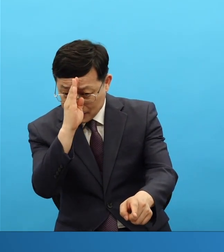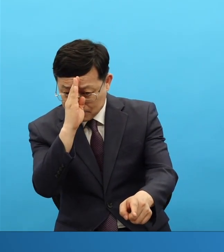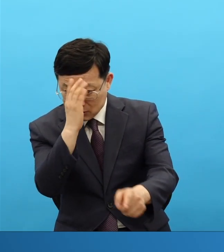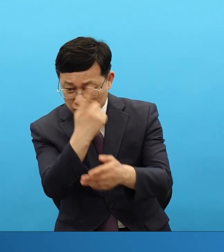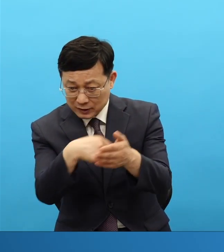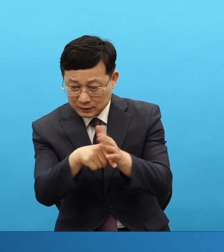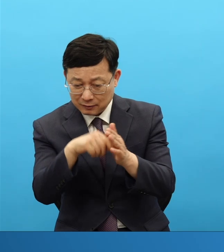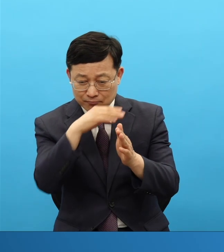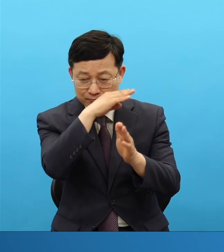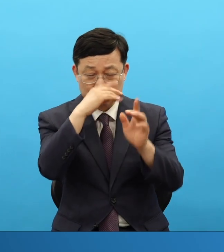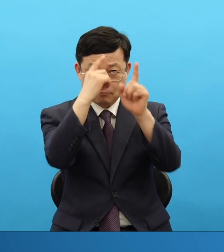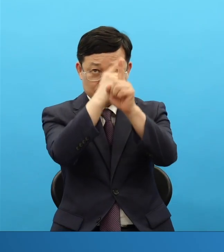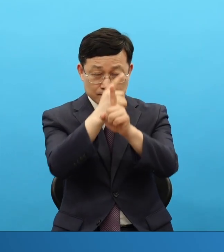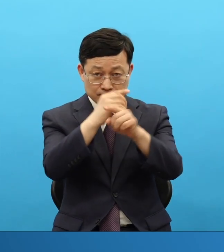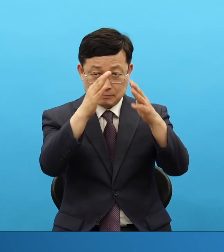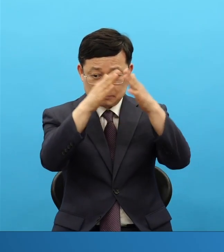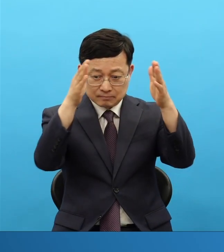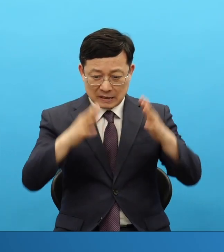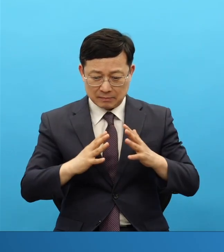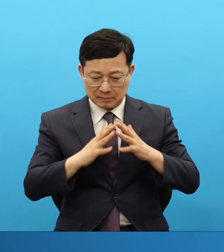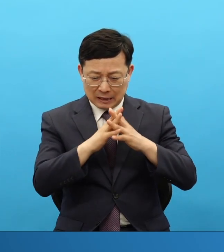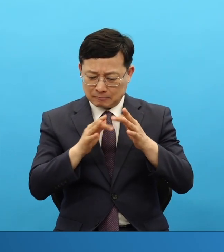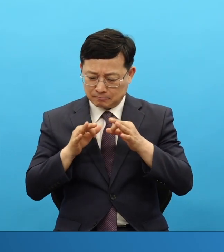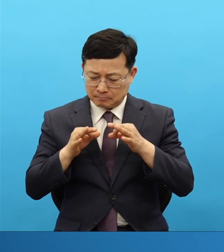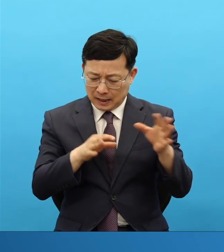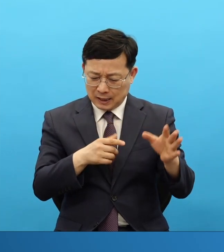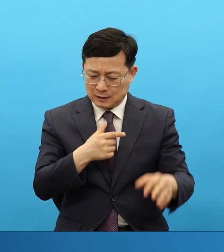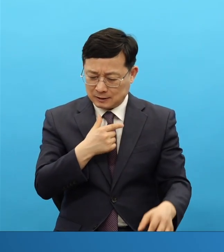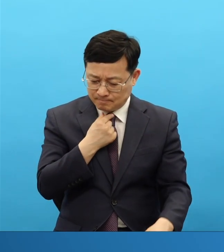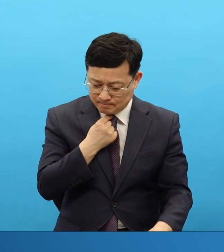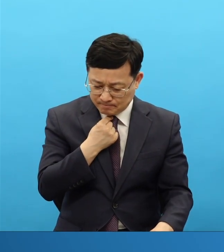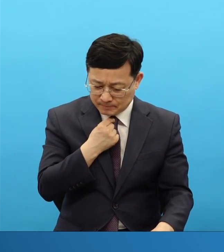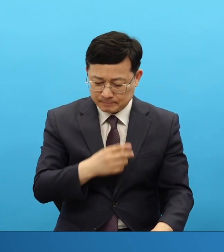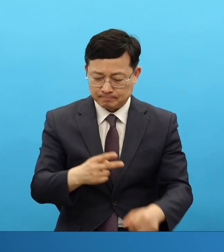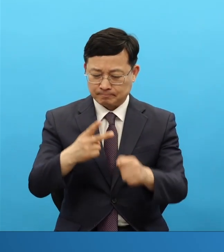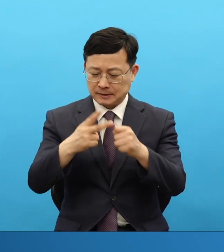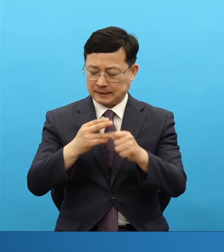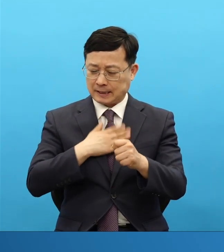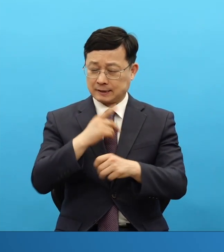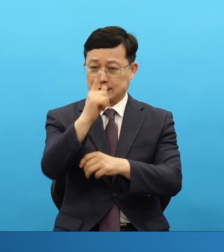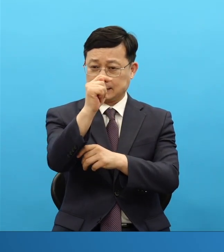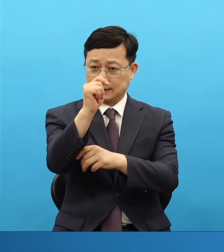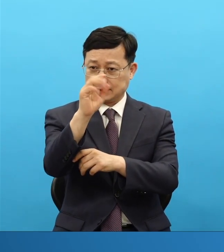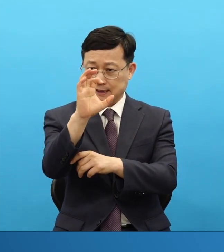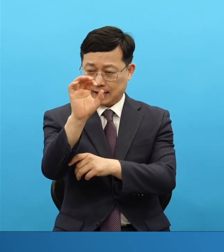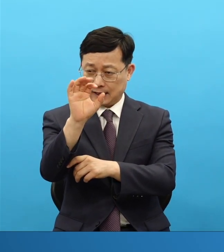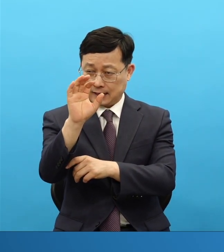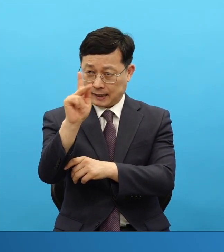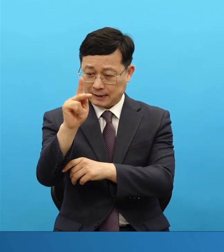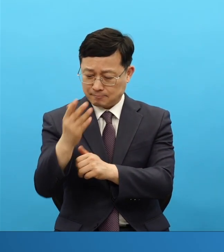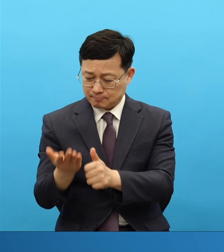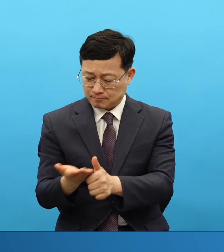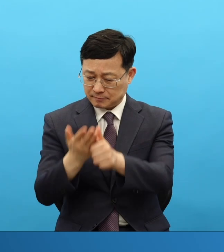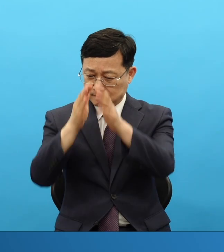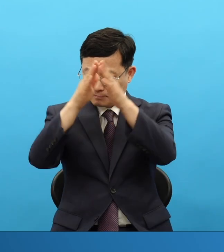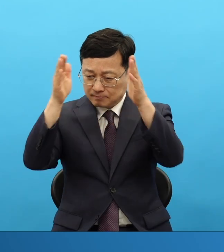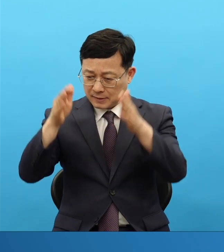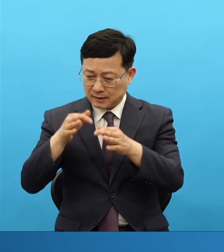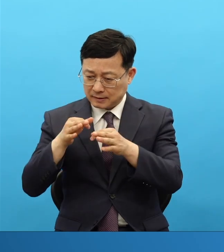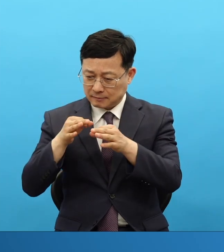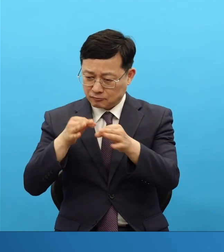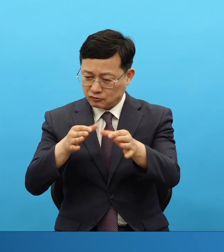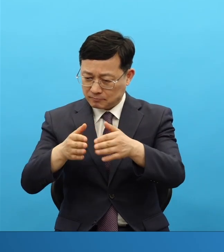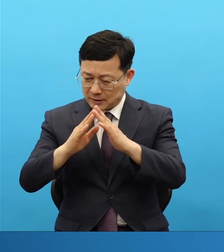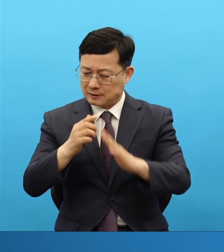the sick. TCK 키우는 집이 될 거다. I'll become a home that raises the TCKs. 발자취를